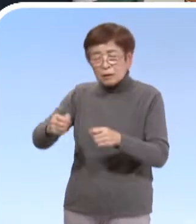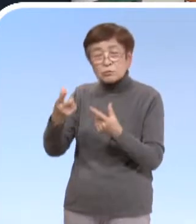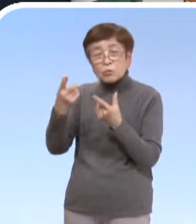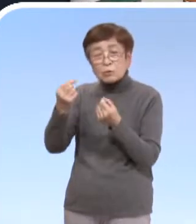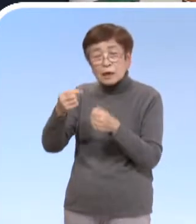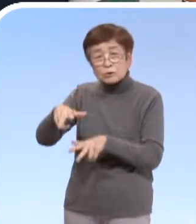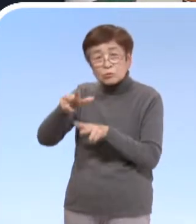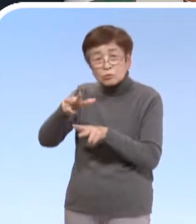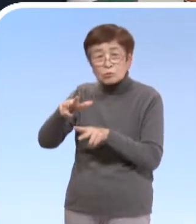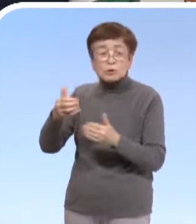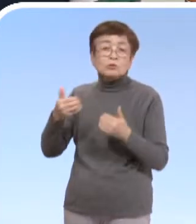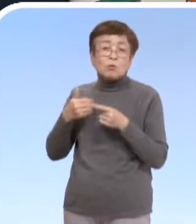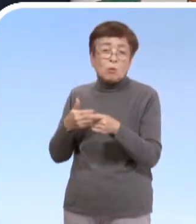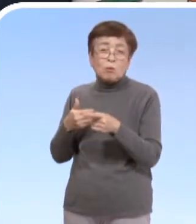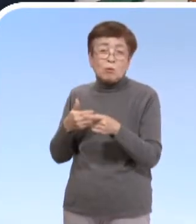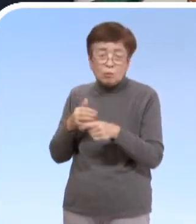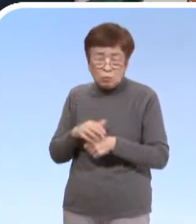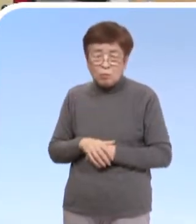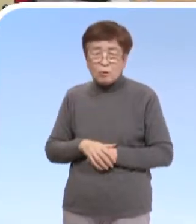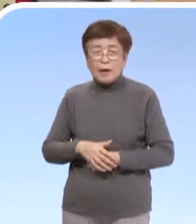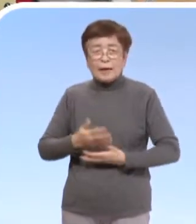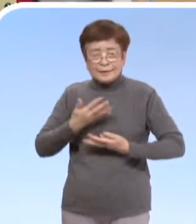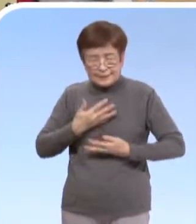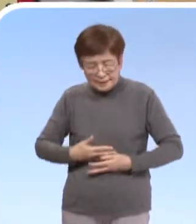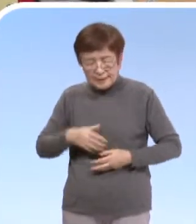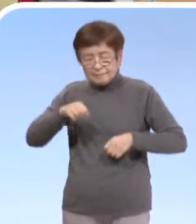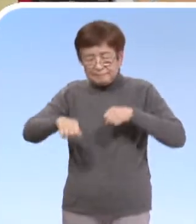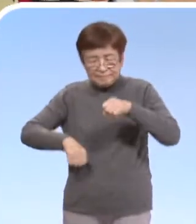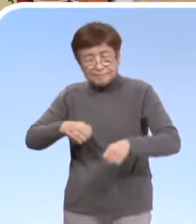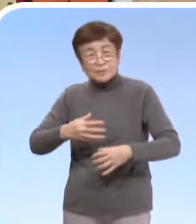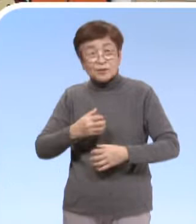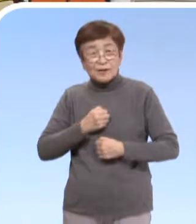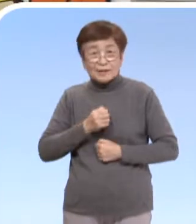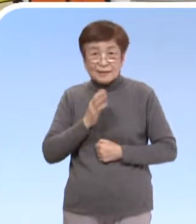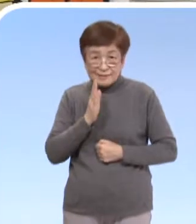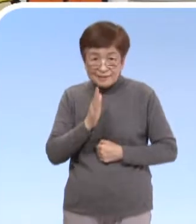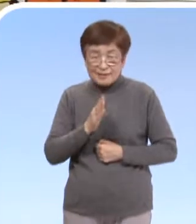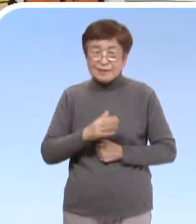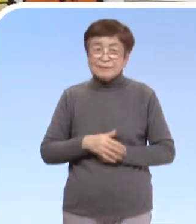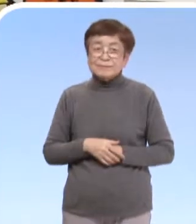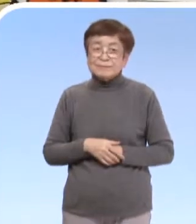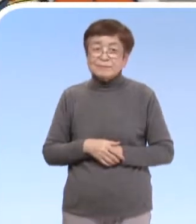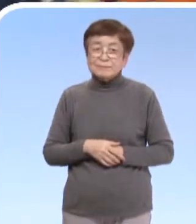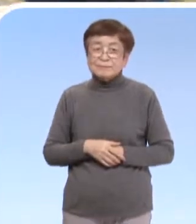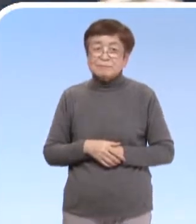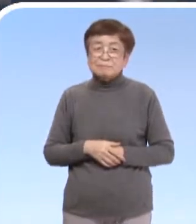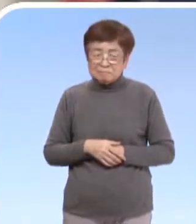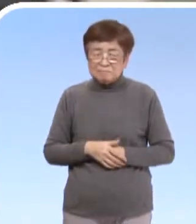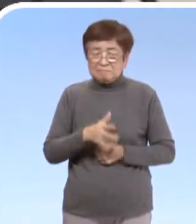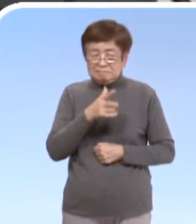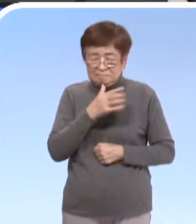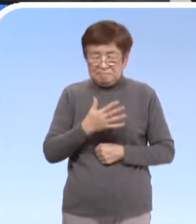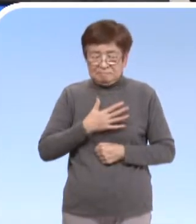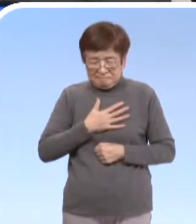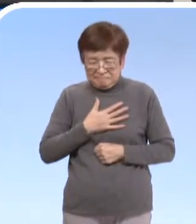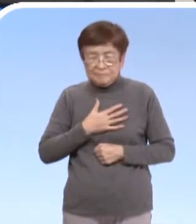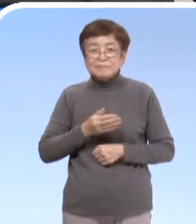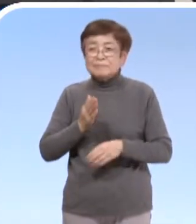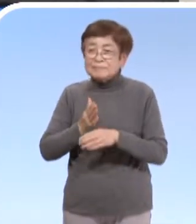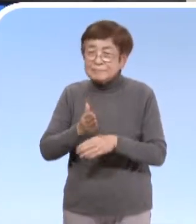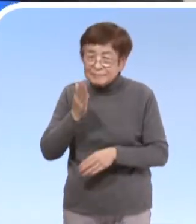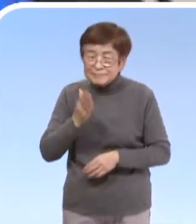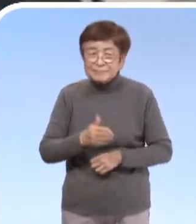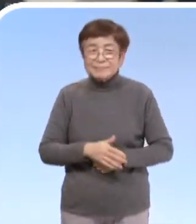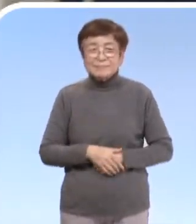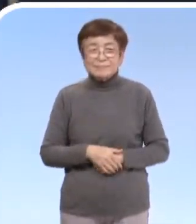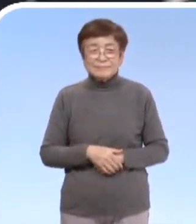と同じ車の仲間になっております。はい、安全な利用を心がけていただきたいと思います。 はい、もう本当肝に銘じます。 はい、 どうも